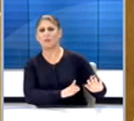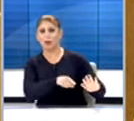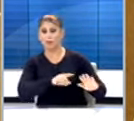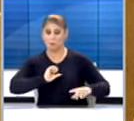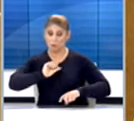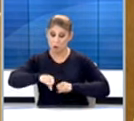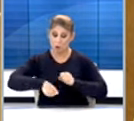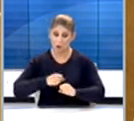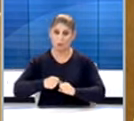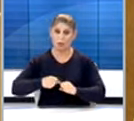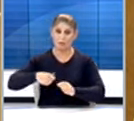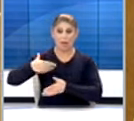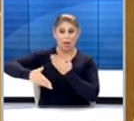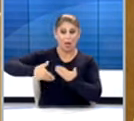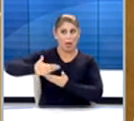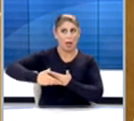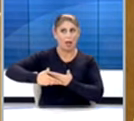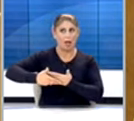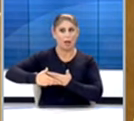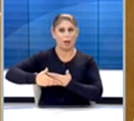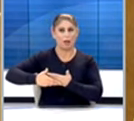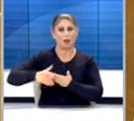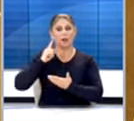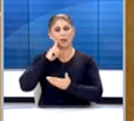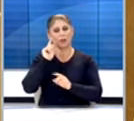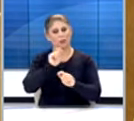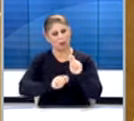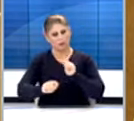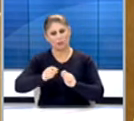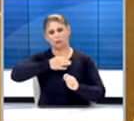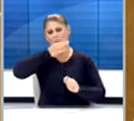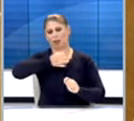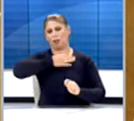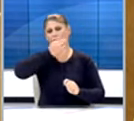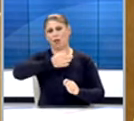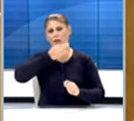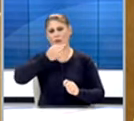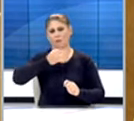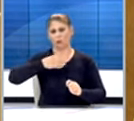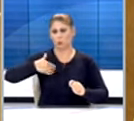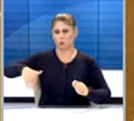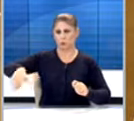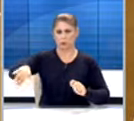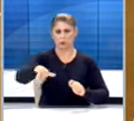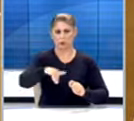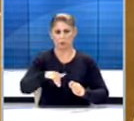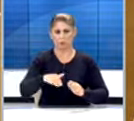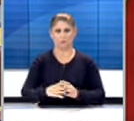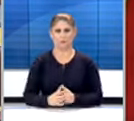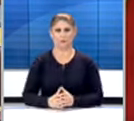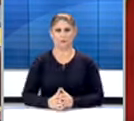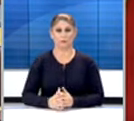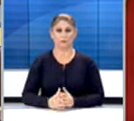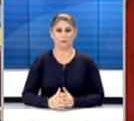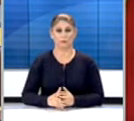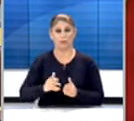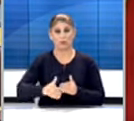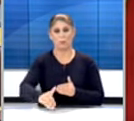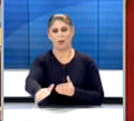προσπάθεια αναθεωρητισμού να συγκροτήσει το αφήγημα του κόσμου προς το